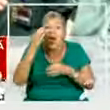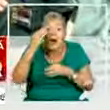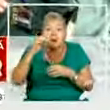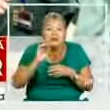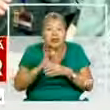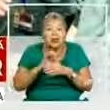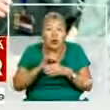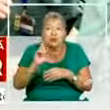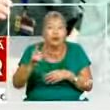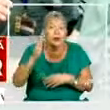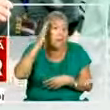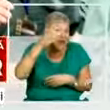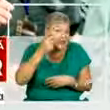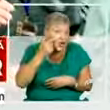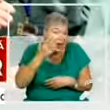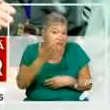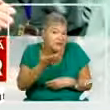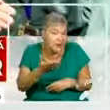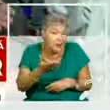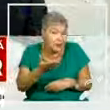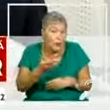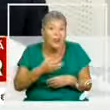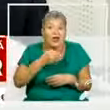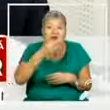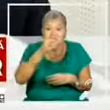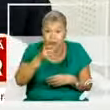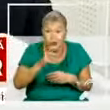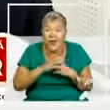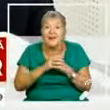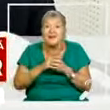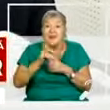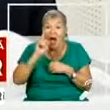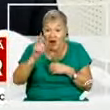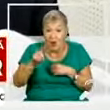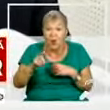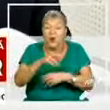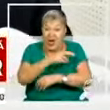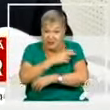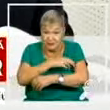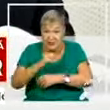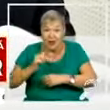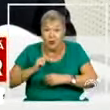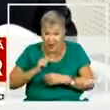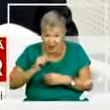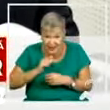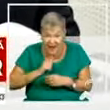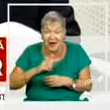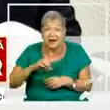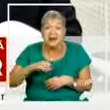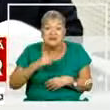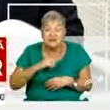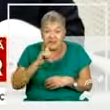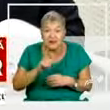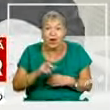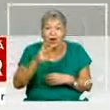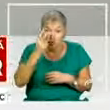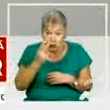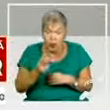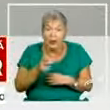medicii din Belgia, de exemplu. Iată, în Bruxelles, la Spitalul Militar, sunt internați cei